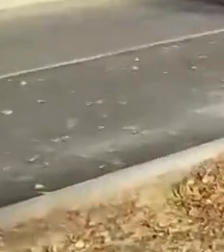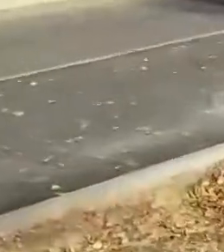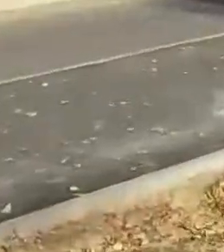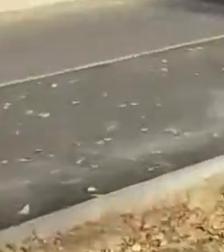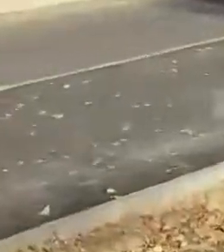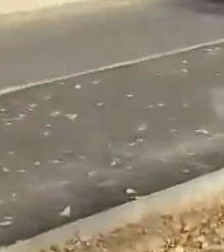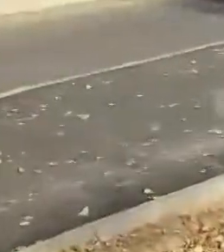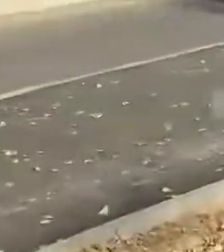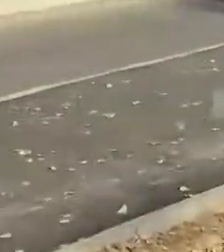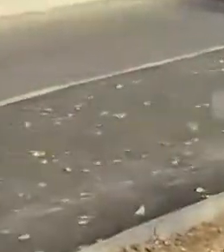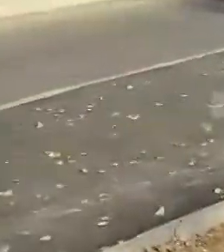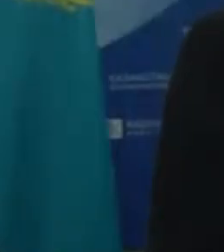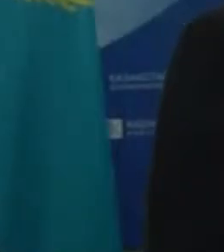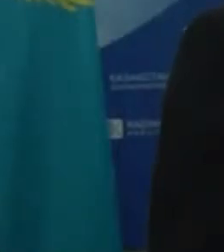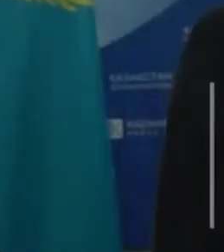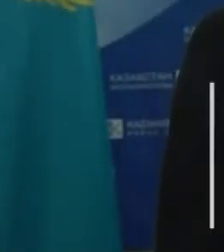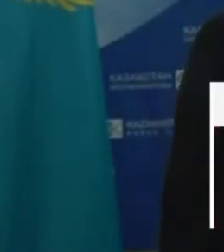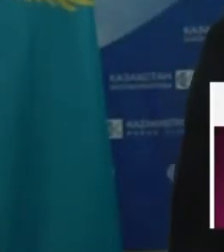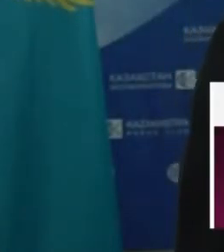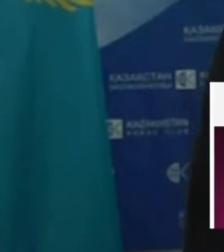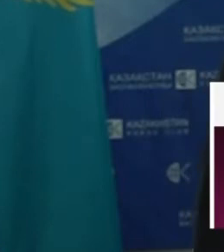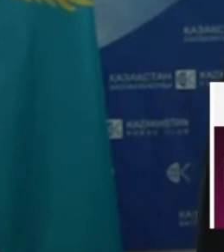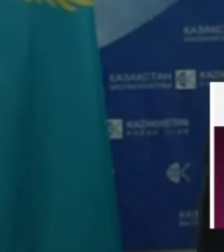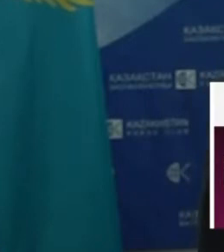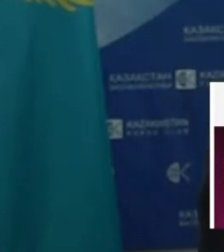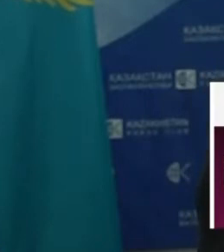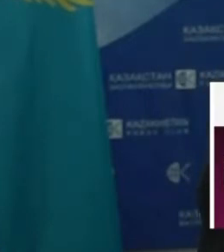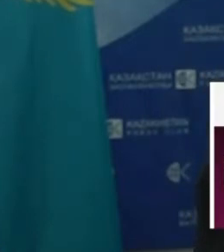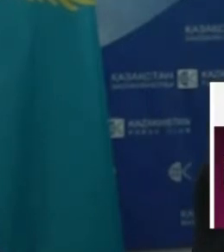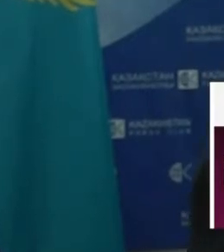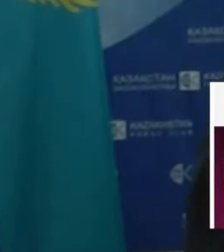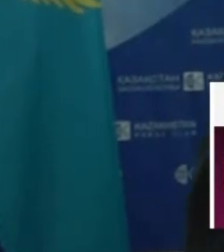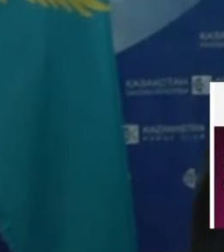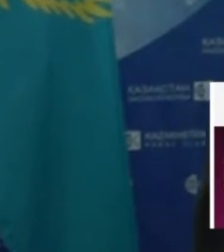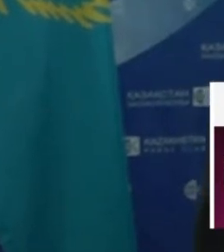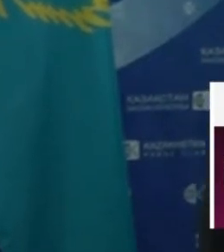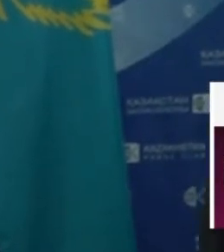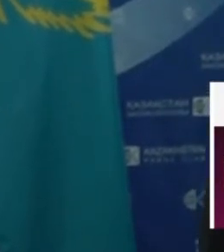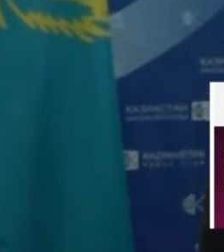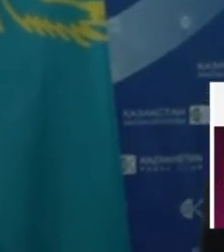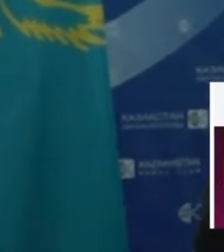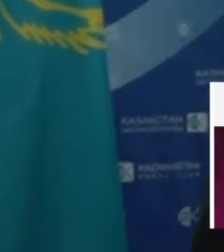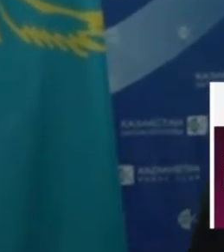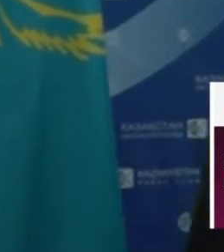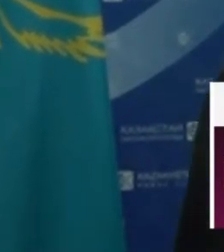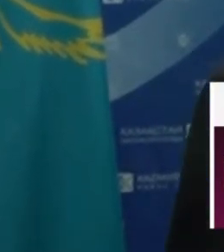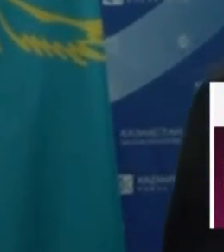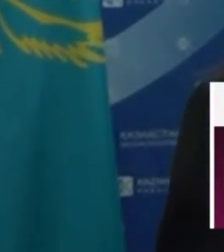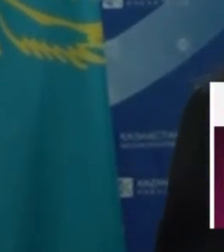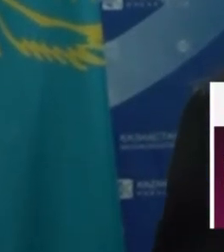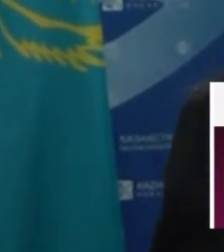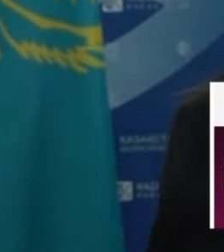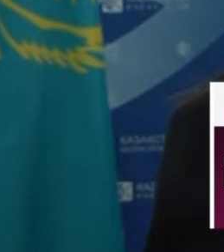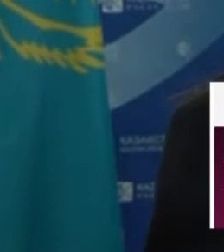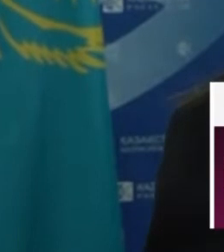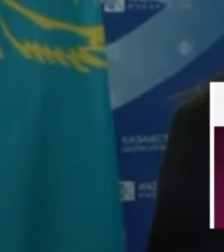специалист. То хотелось бы больше именно освещения тех результатов, которые уже были достигнуты городской администрацией,